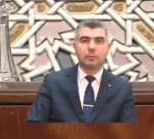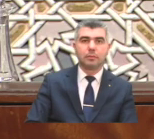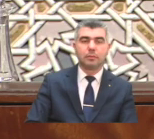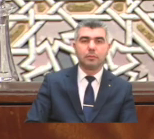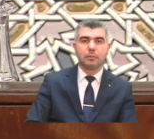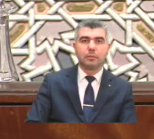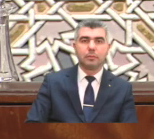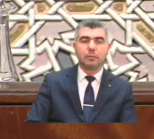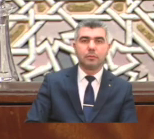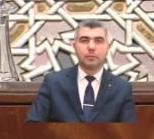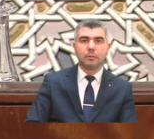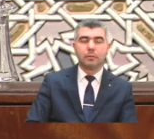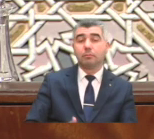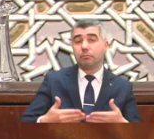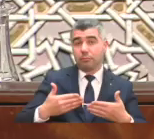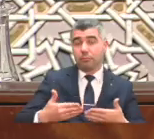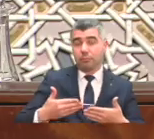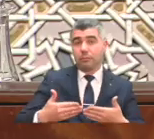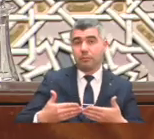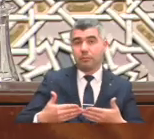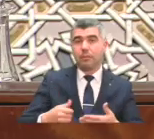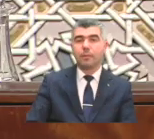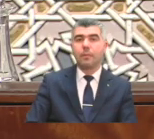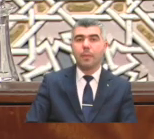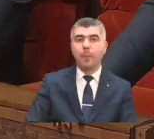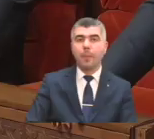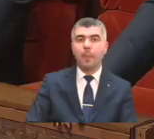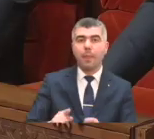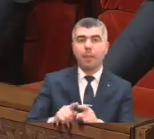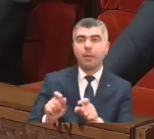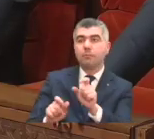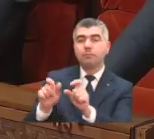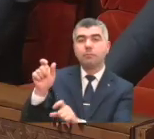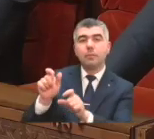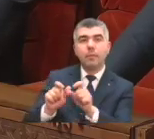خصوصا ان هاد القضيه كتمس كرامه